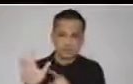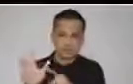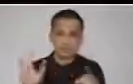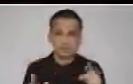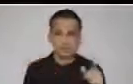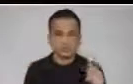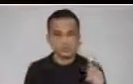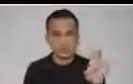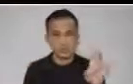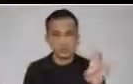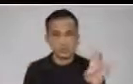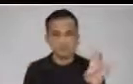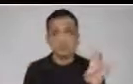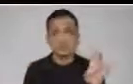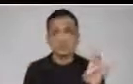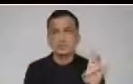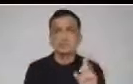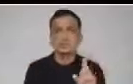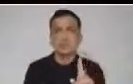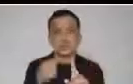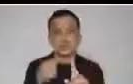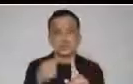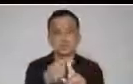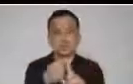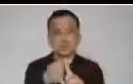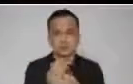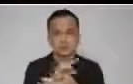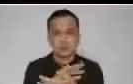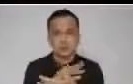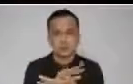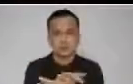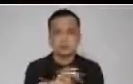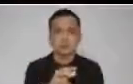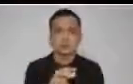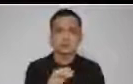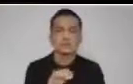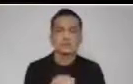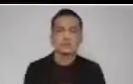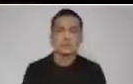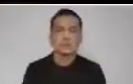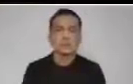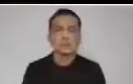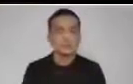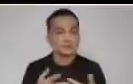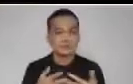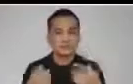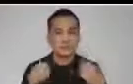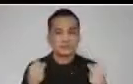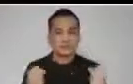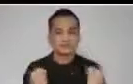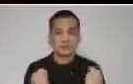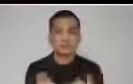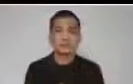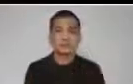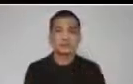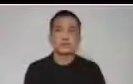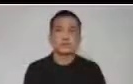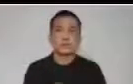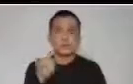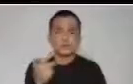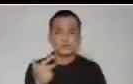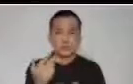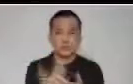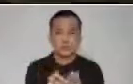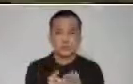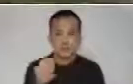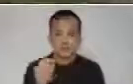pharmaceutical company sa Estados Unidos ang umano'y bakuna kontra ASF. Si Juliet Karangyan sa detalye, Rise and Shine,